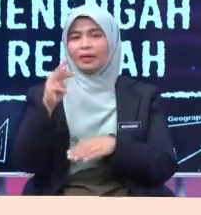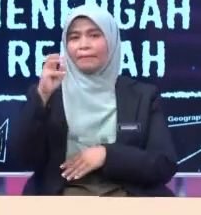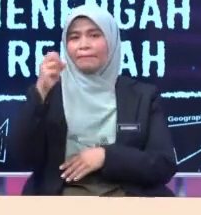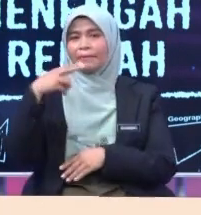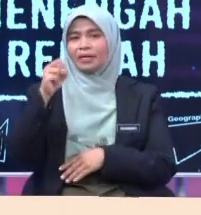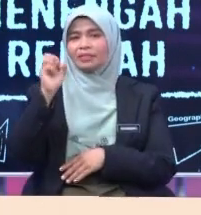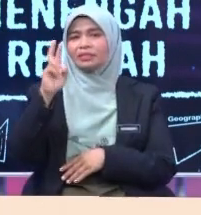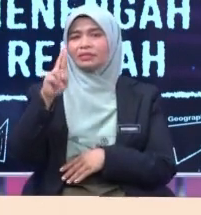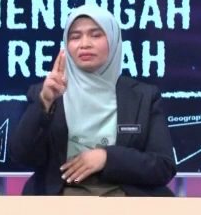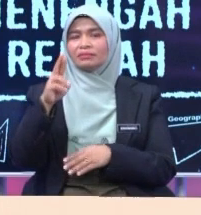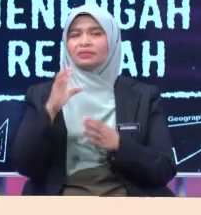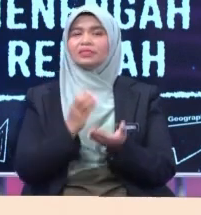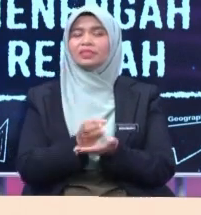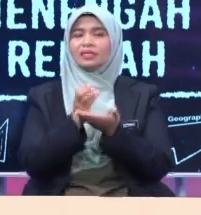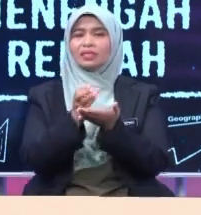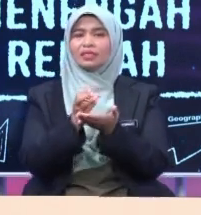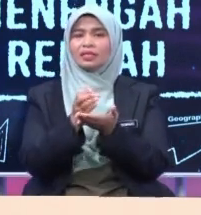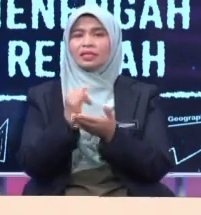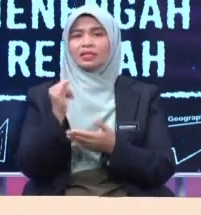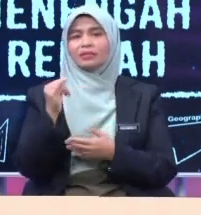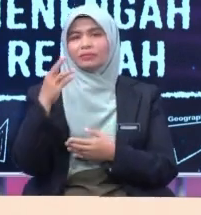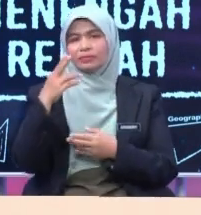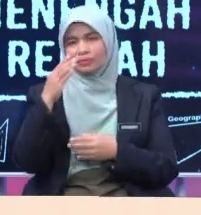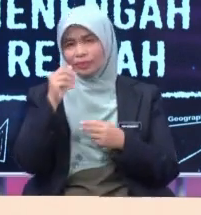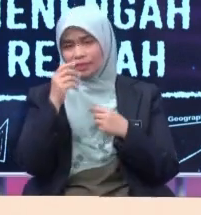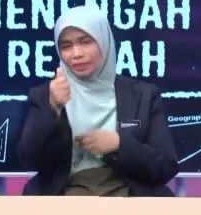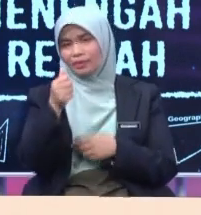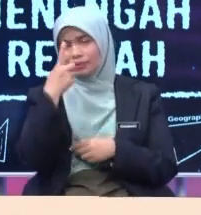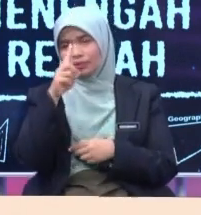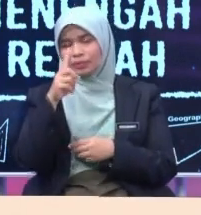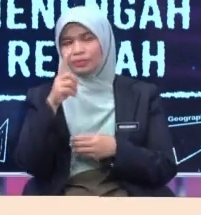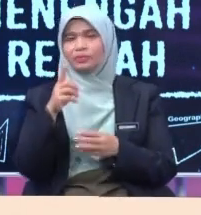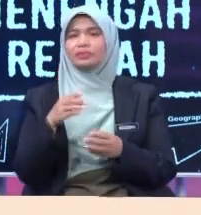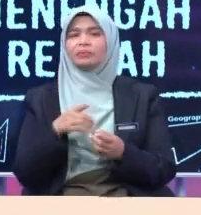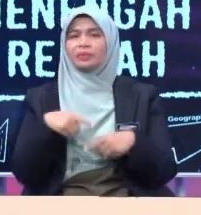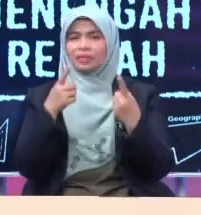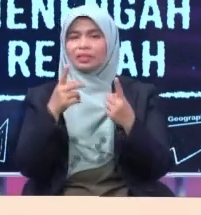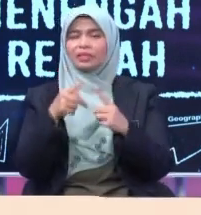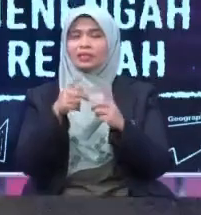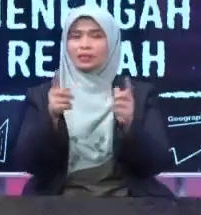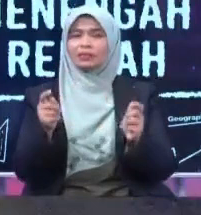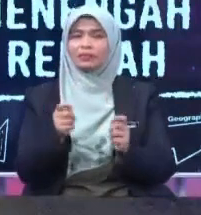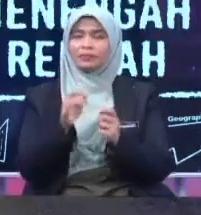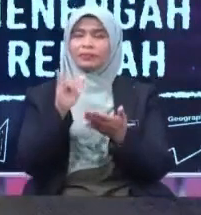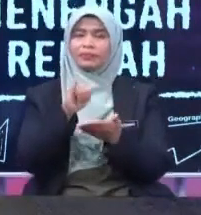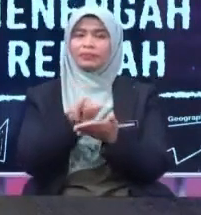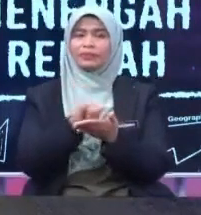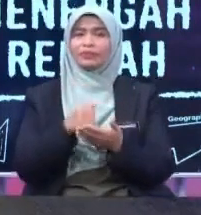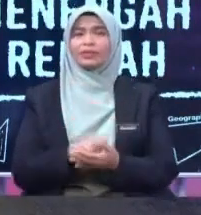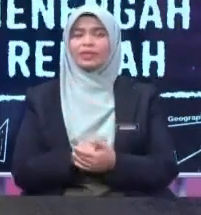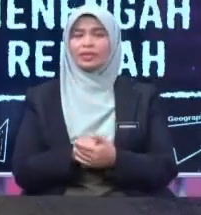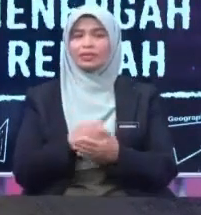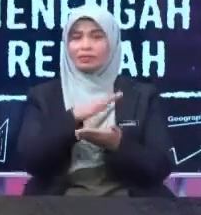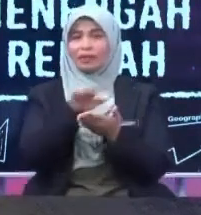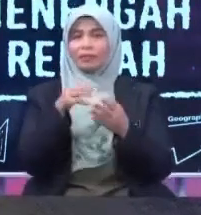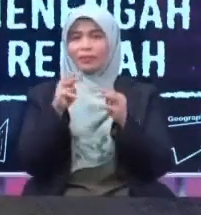persediaan anda untuk menuju ke destinasi tersebut. Okay, jadi Ustazah minta pelajar, semua murid